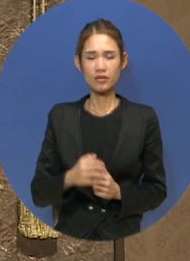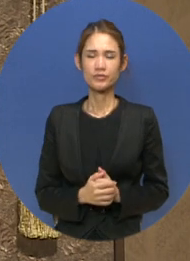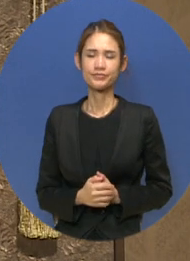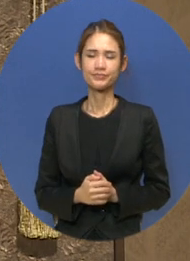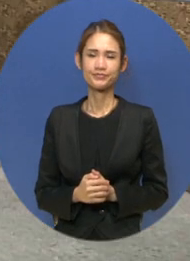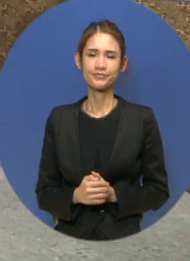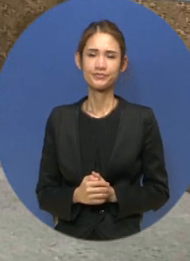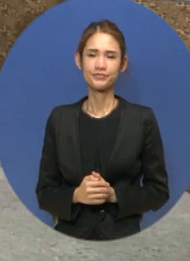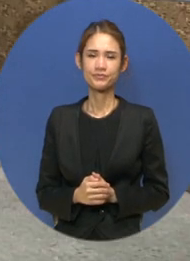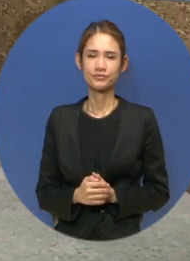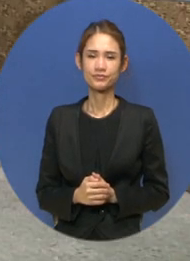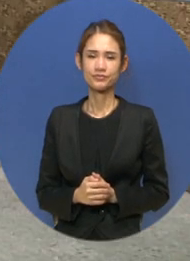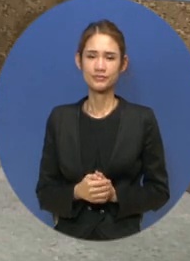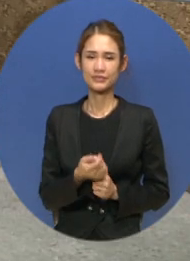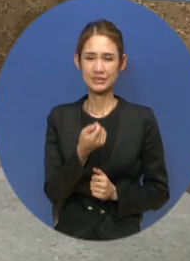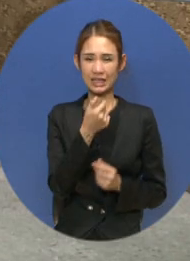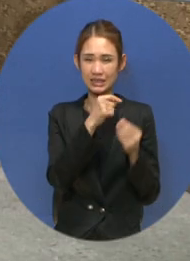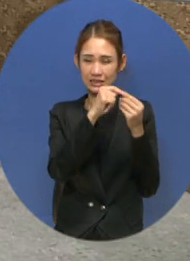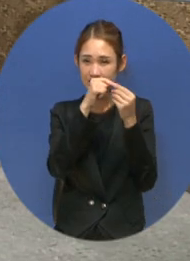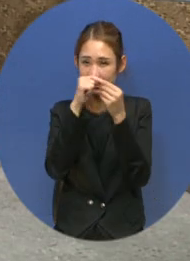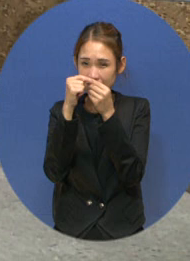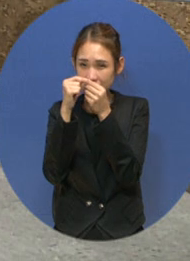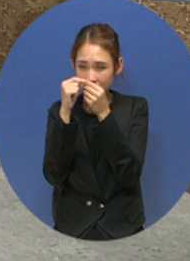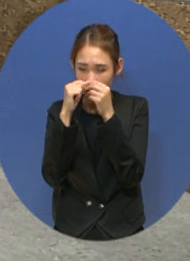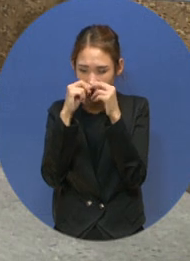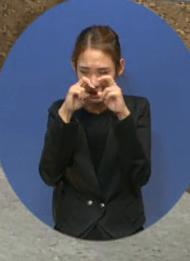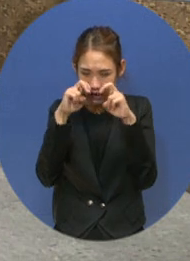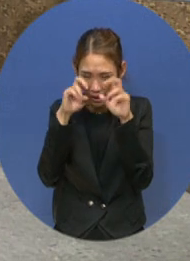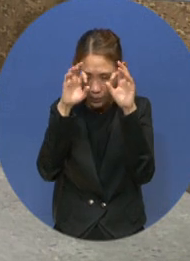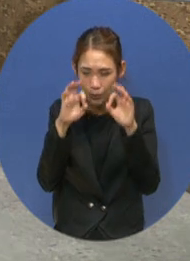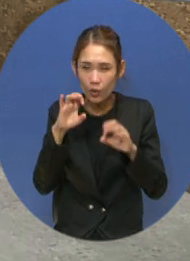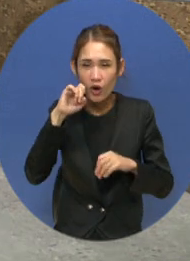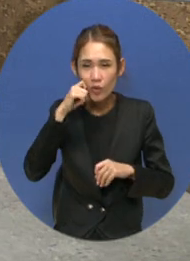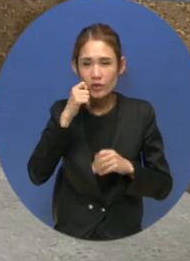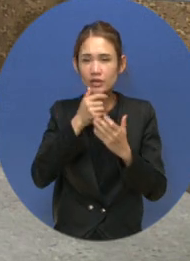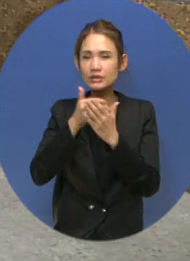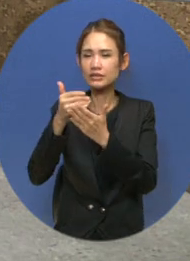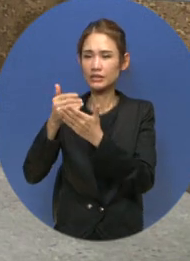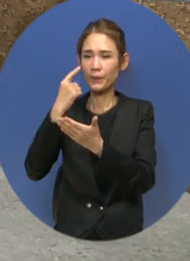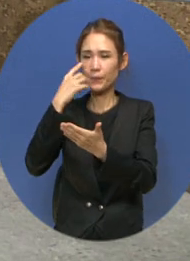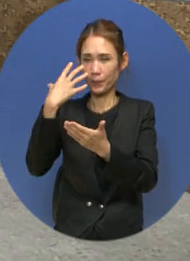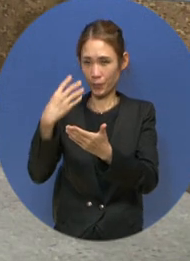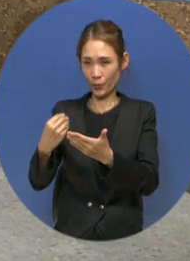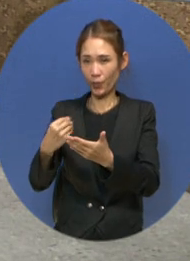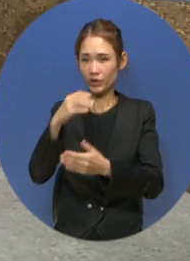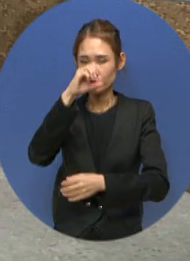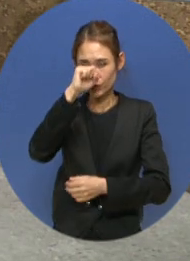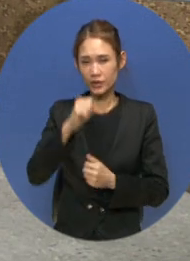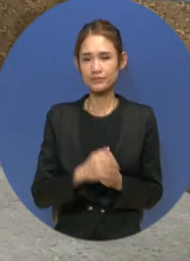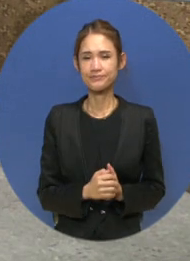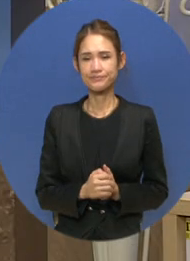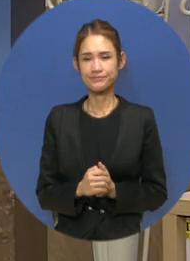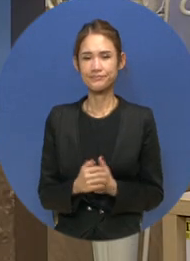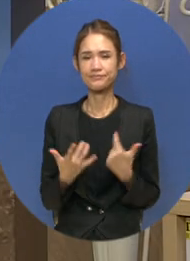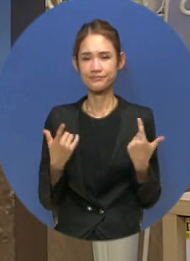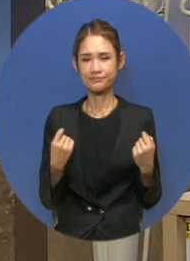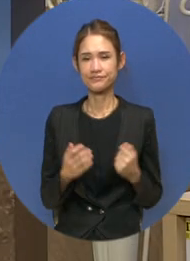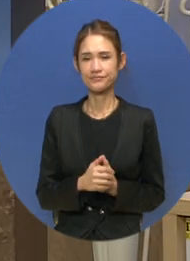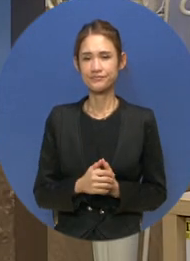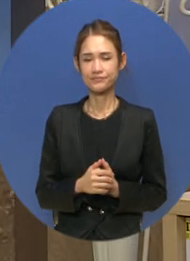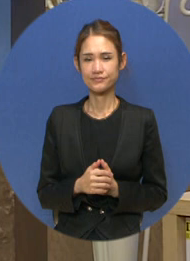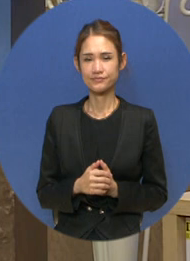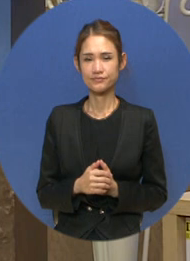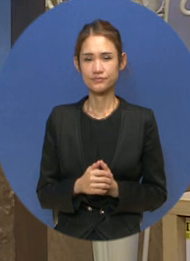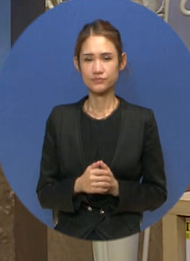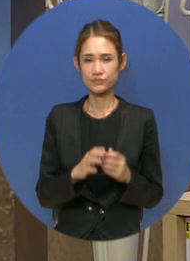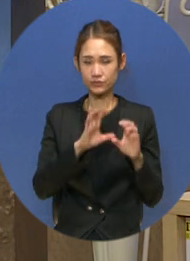하시더라고요. 네, 그러니까 작은 글자나 이런 것도 보기가 힘드신데 그렇습니다. 그림으로 되어 있으니까 훨씬 눈에 쉽게 들어왔을 것 같습니다. 그리고